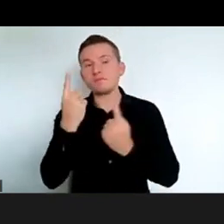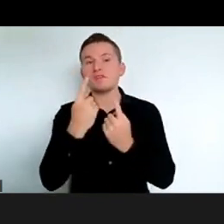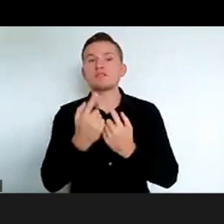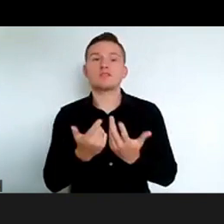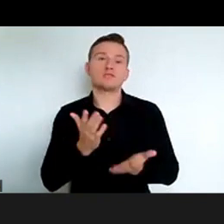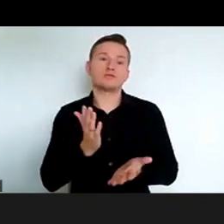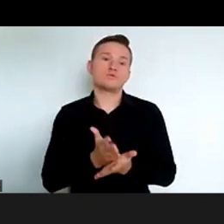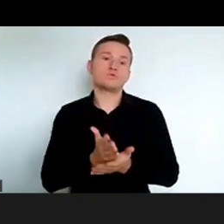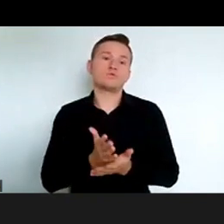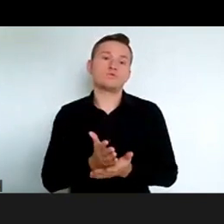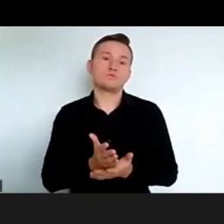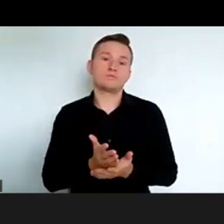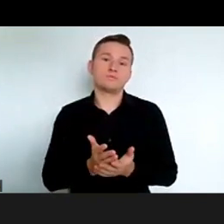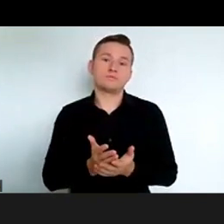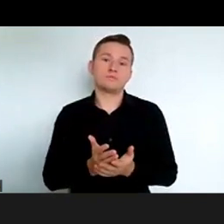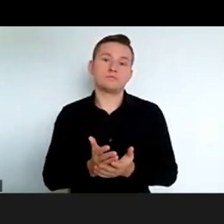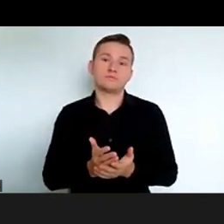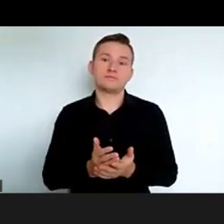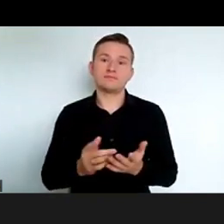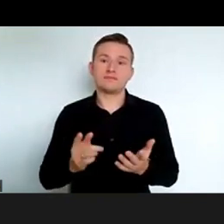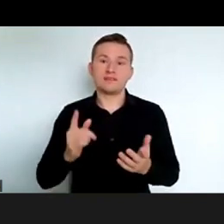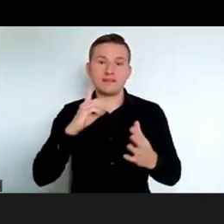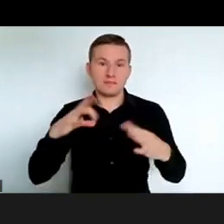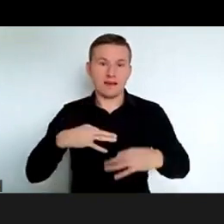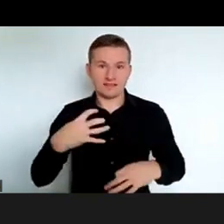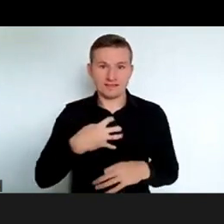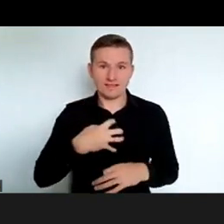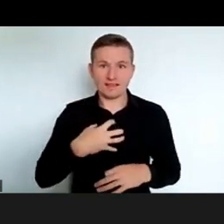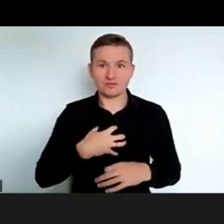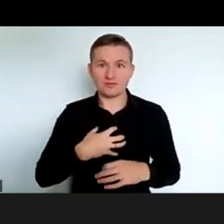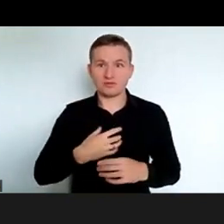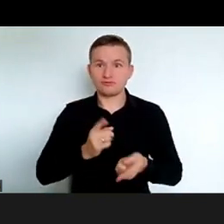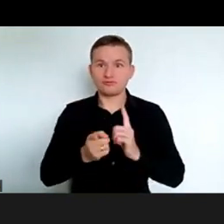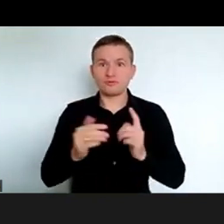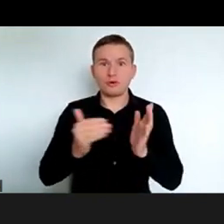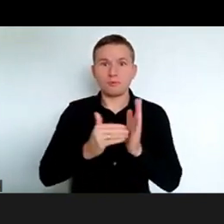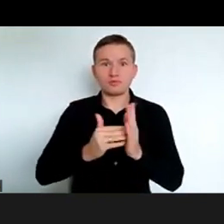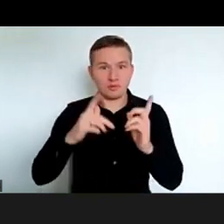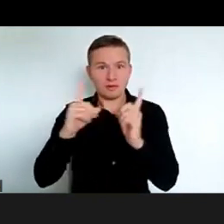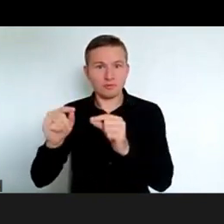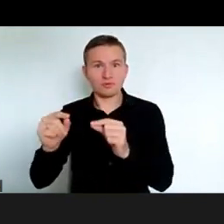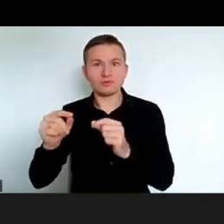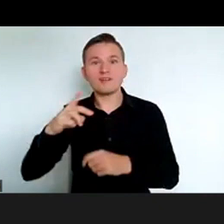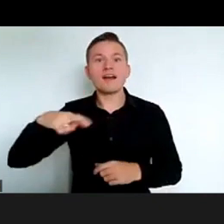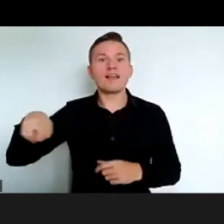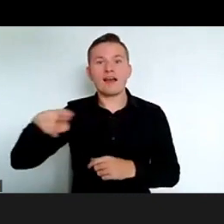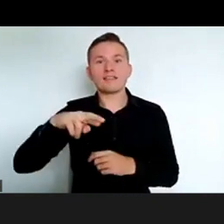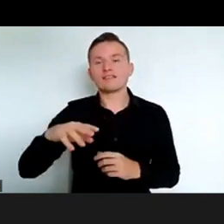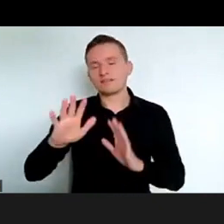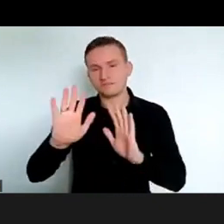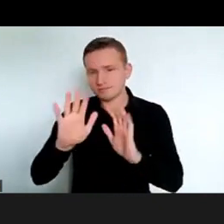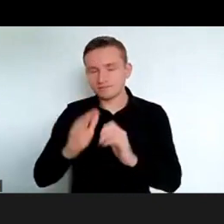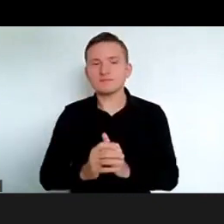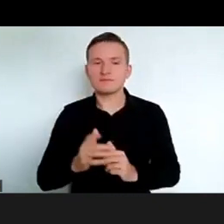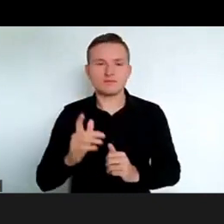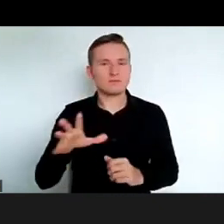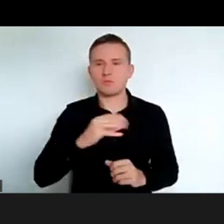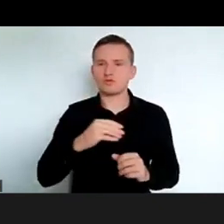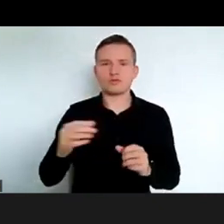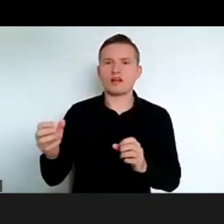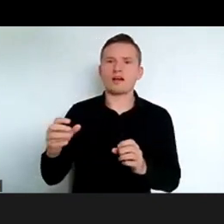jeżeli Pan Dyrektor się śpieszy na radę, to możemy zacząć od Pana pytań. Bardzo, bardzo proszę. W trakcie pojawiły